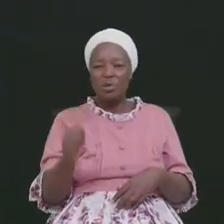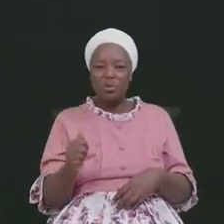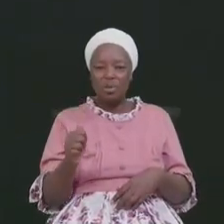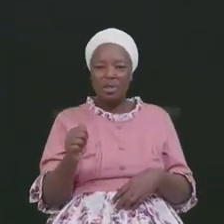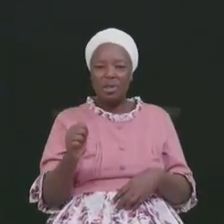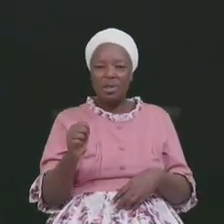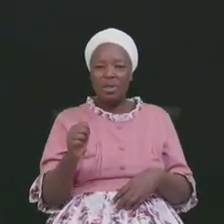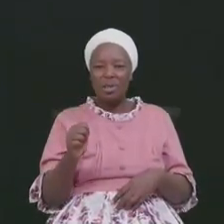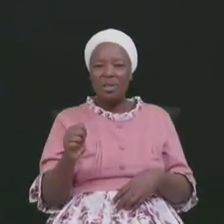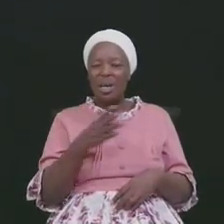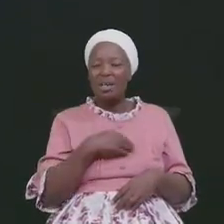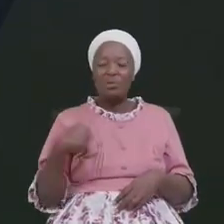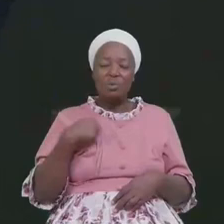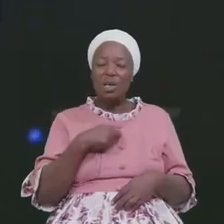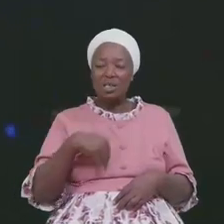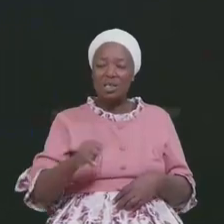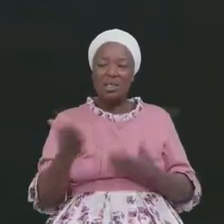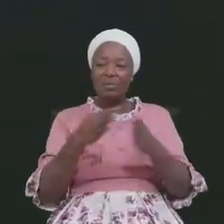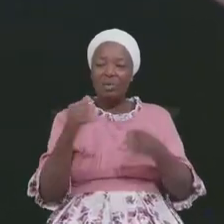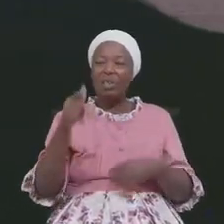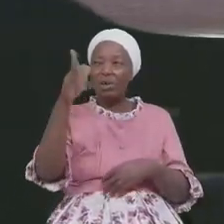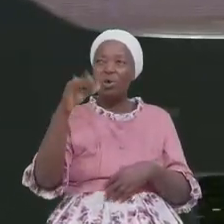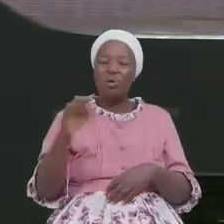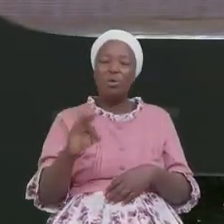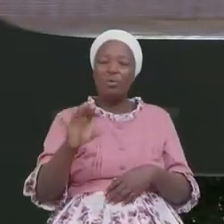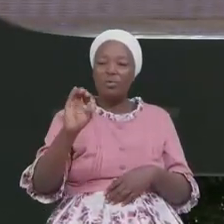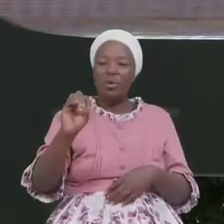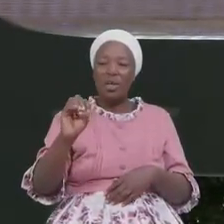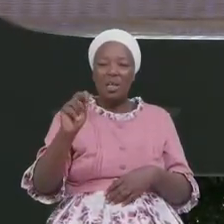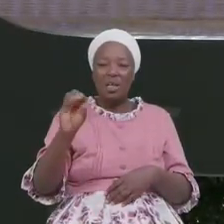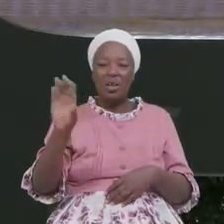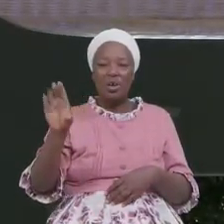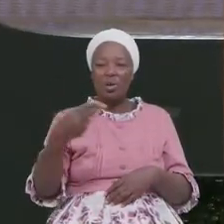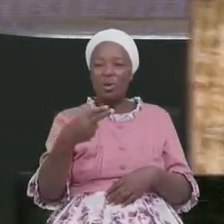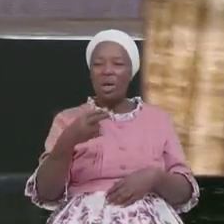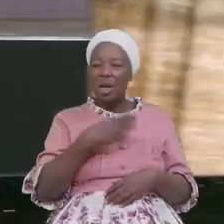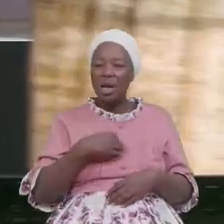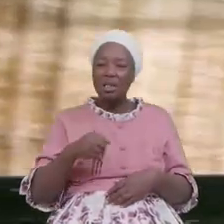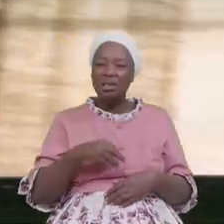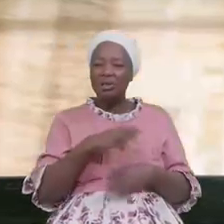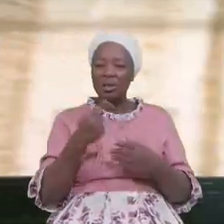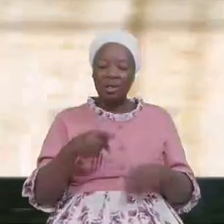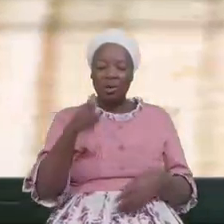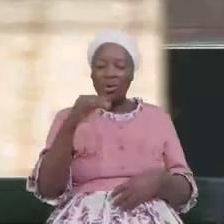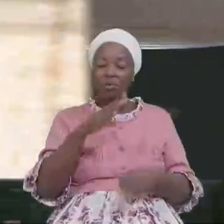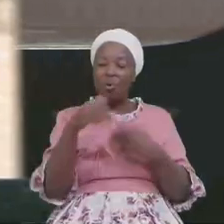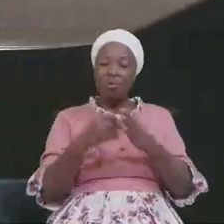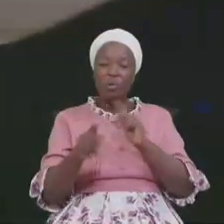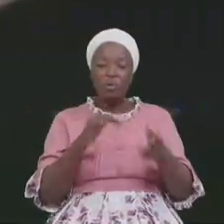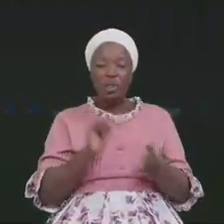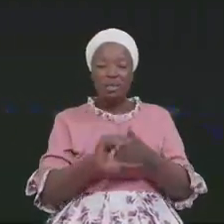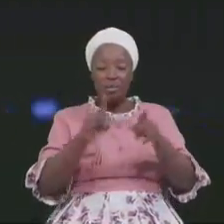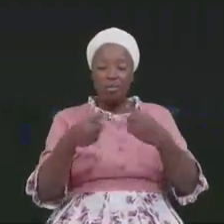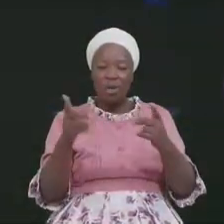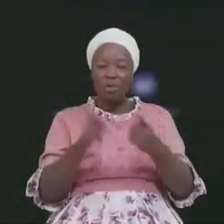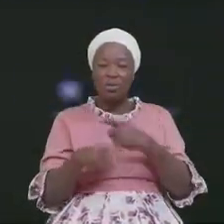d'Enoch et le Dieu des passés. Quand Dieu allait avec au